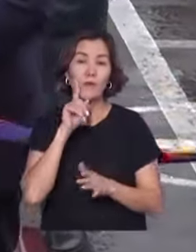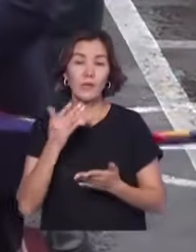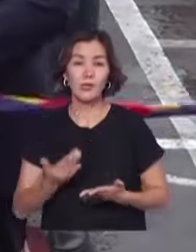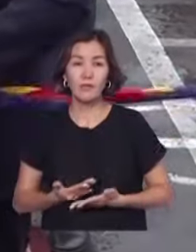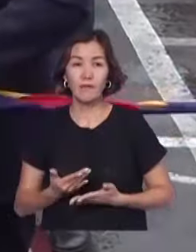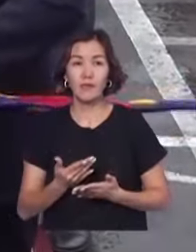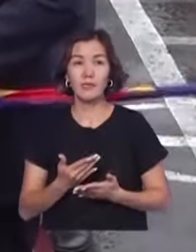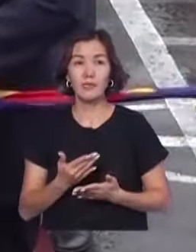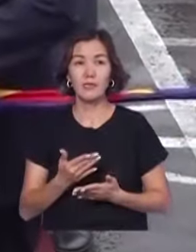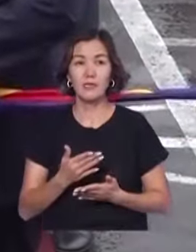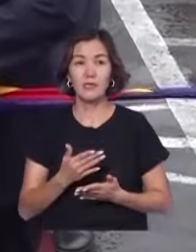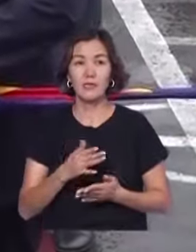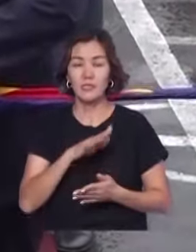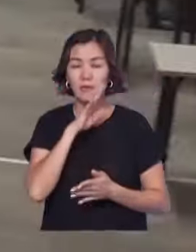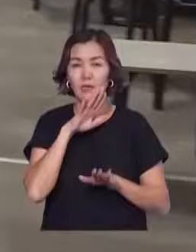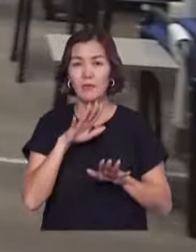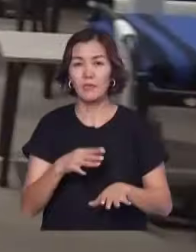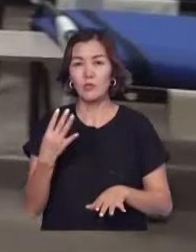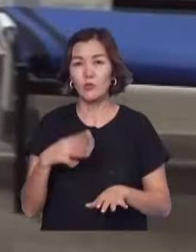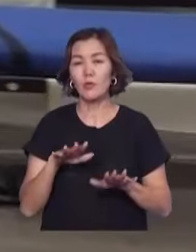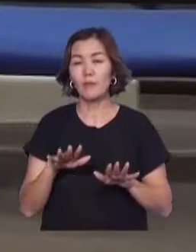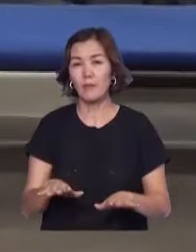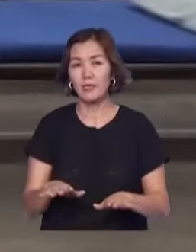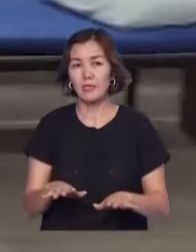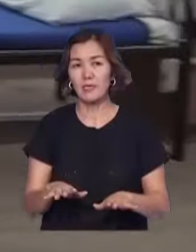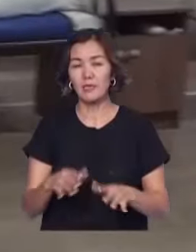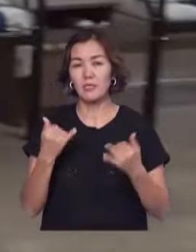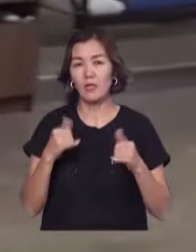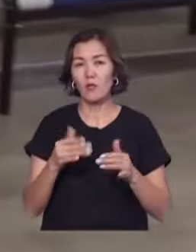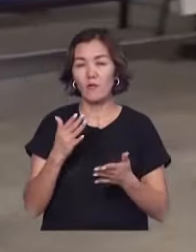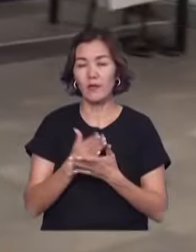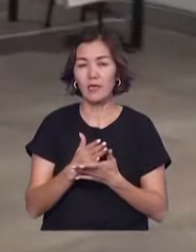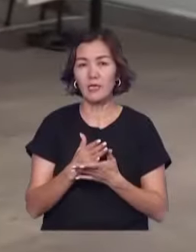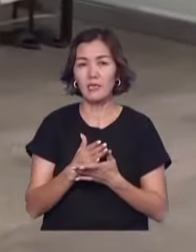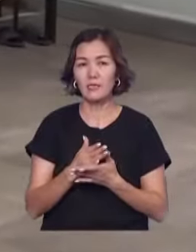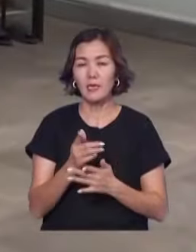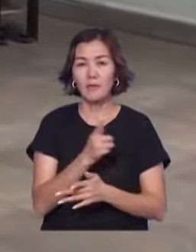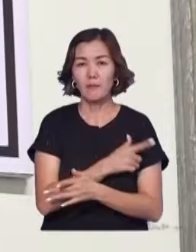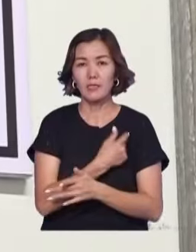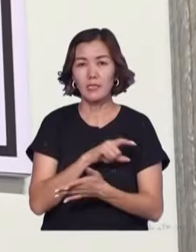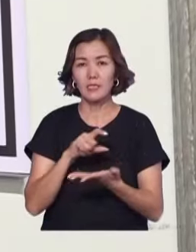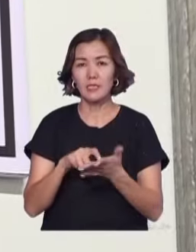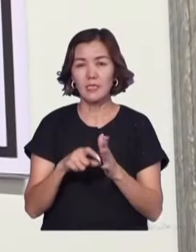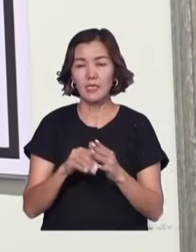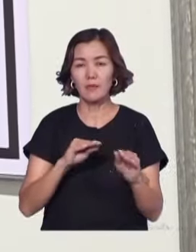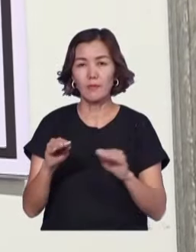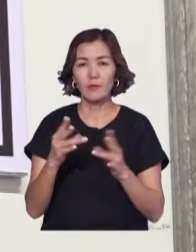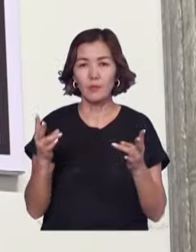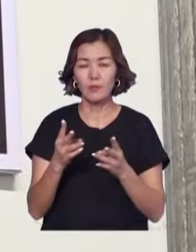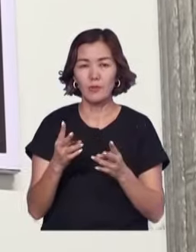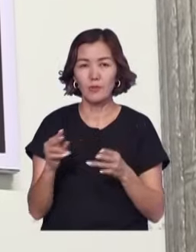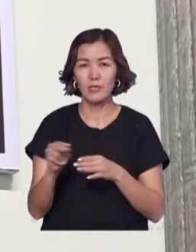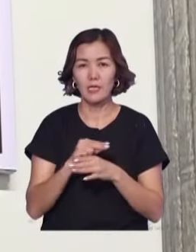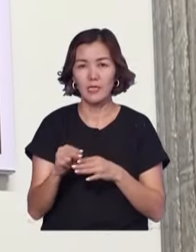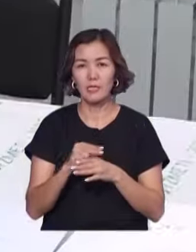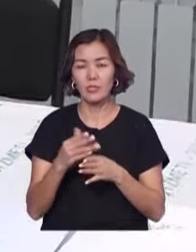проживания. Имеются спальные места для 40 человек и просторная столовая. Кроме того, есть и медицинский пункт, оснащенный всем необходимым для